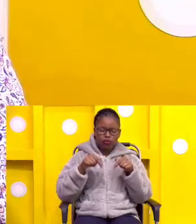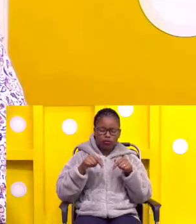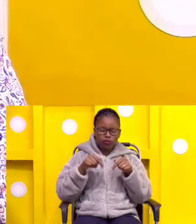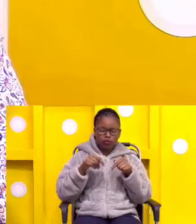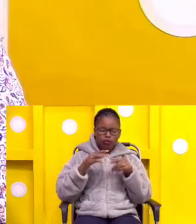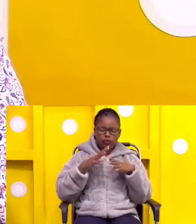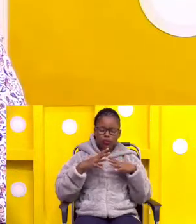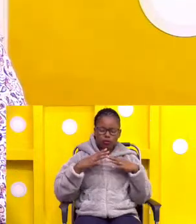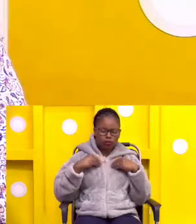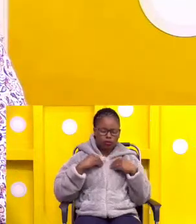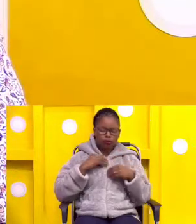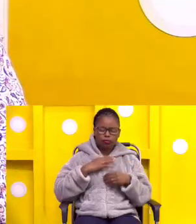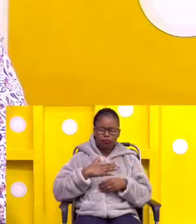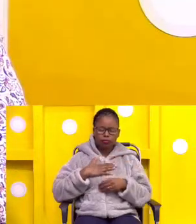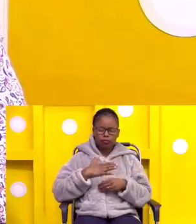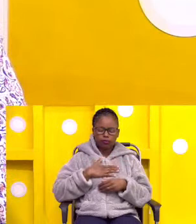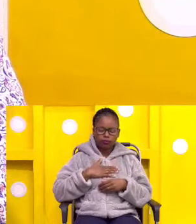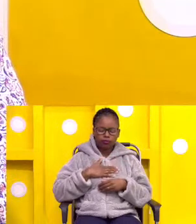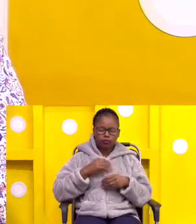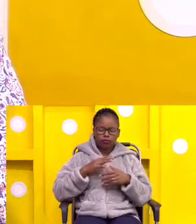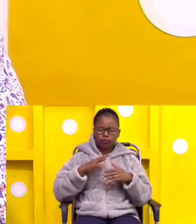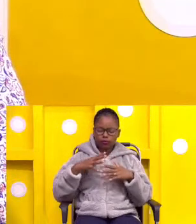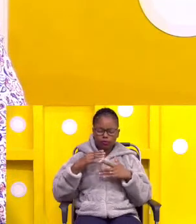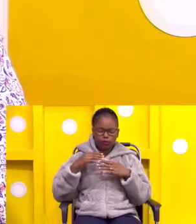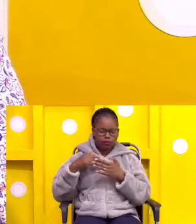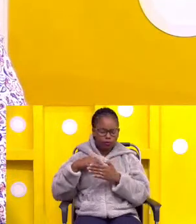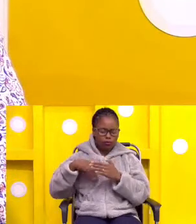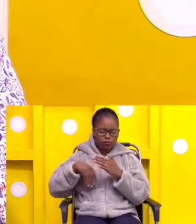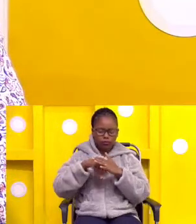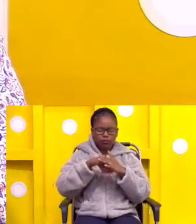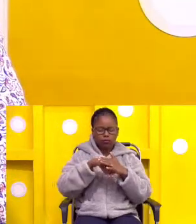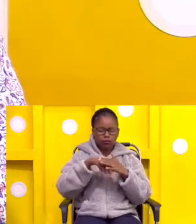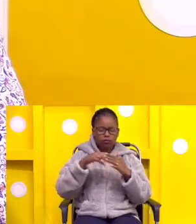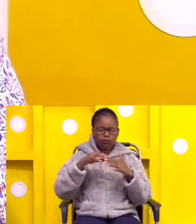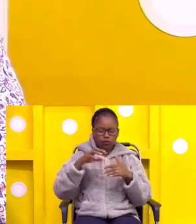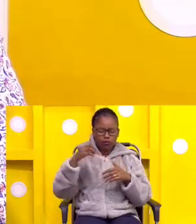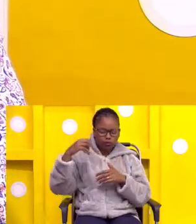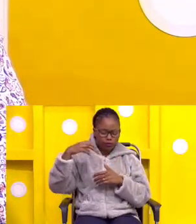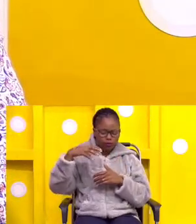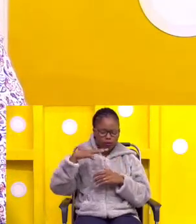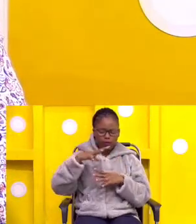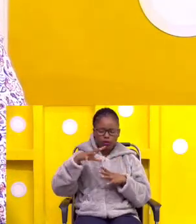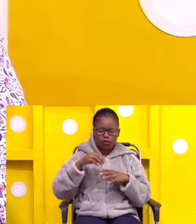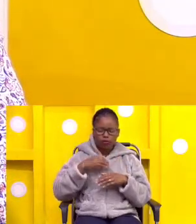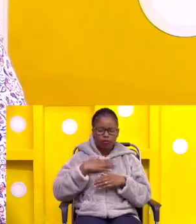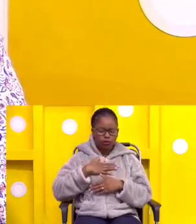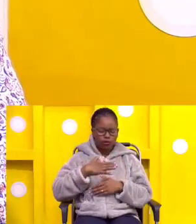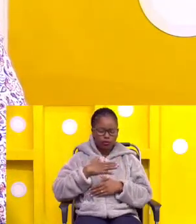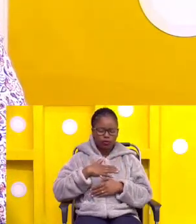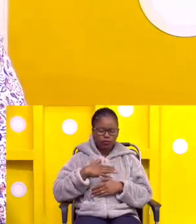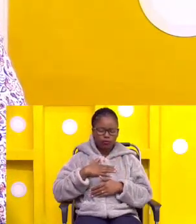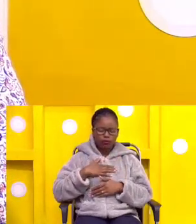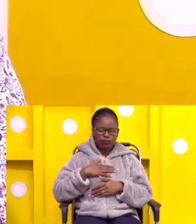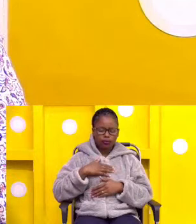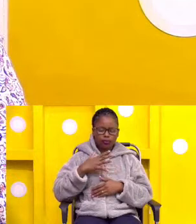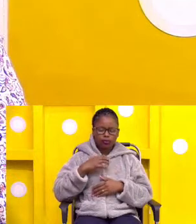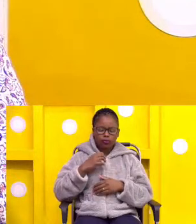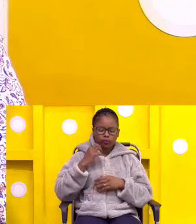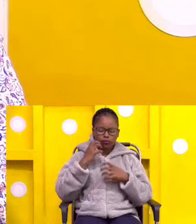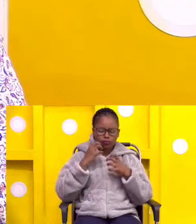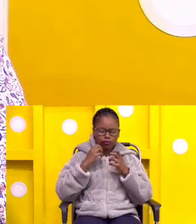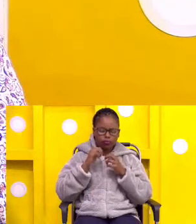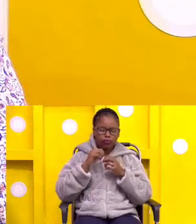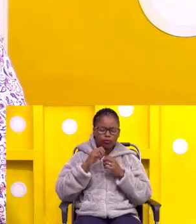ona uriku turi thiini wa thino turi thiini wa muhuro uyu wa riua. Dukareke tutuirike ni